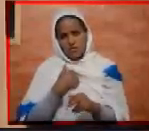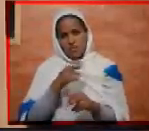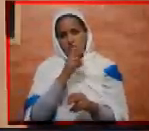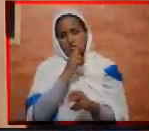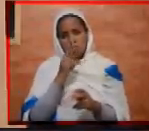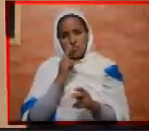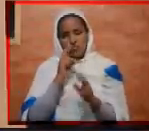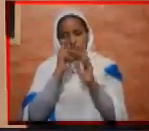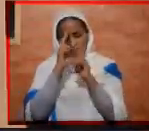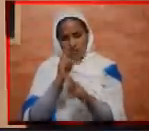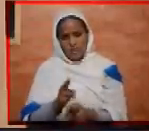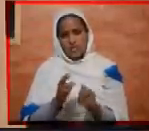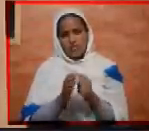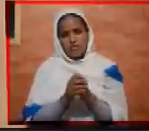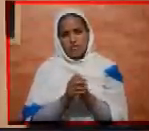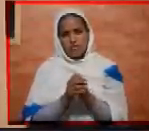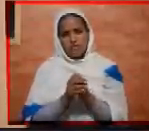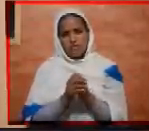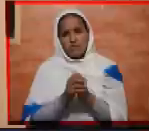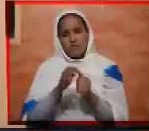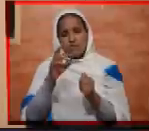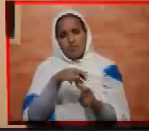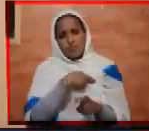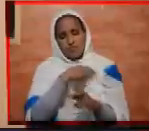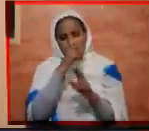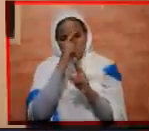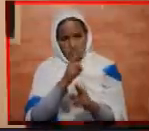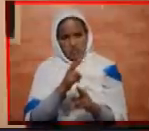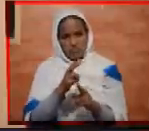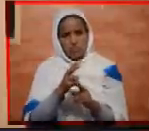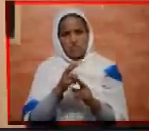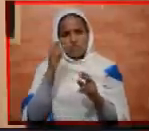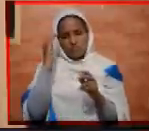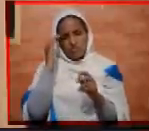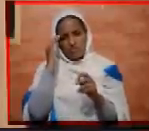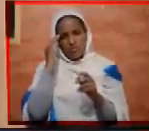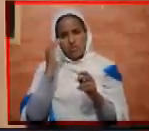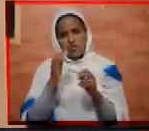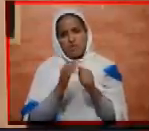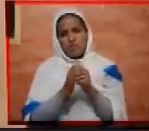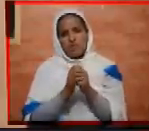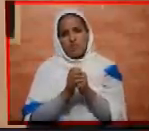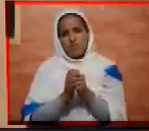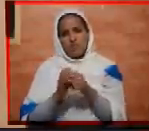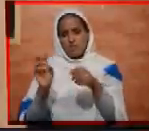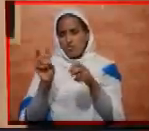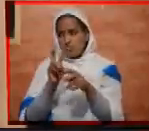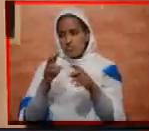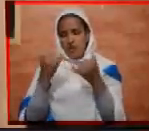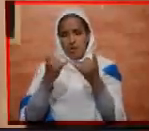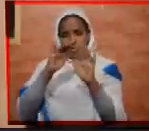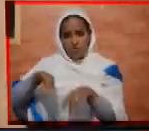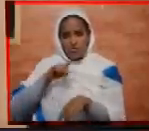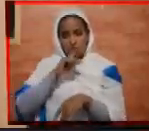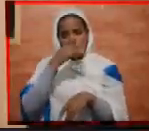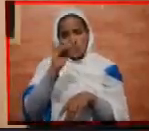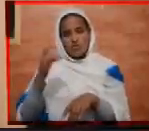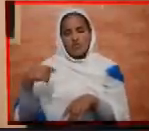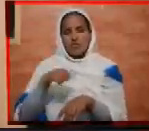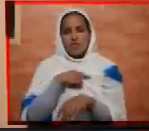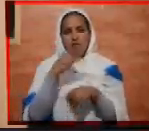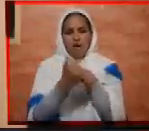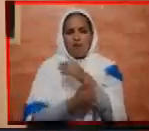ማክበርን፣ አይምሮን ይዞ ያደርጋል፣ በምክር ታንጾ ያደርጋል። አሁን አሁን ቀርቶ ነው እንጂ እኛ ደርሰንበታል እኮ